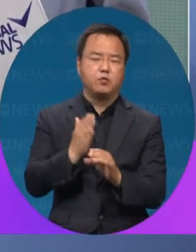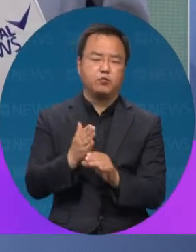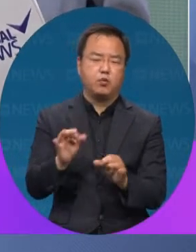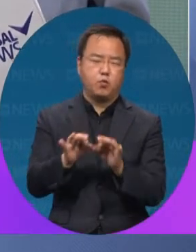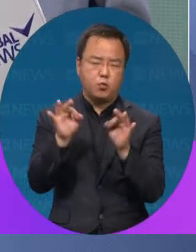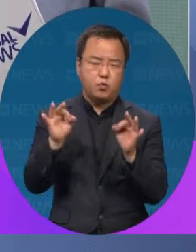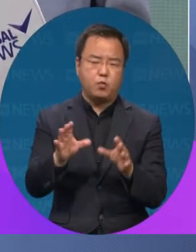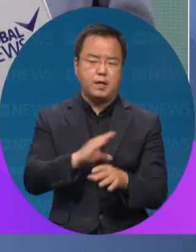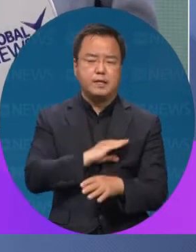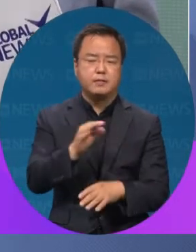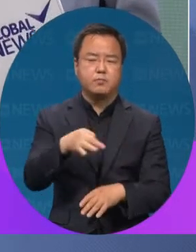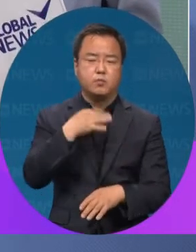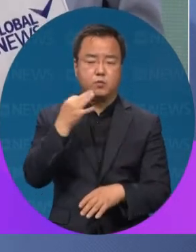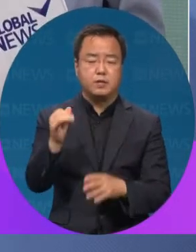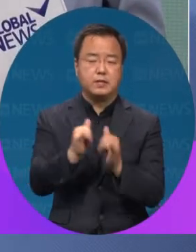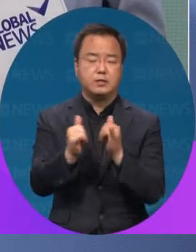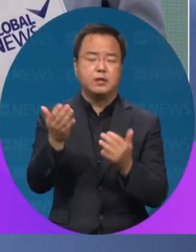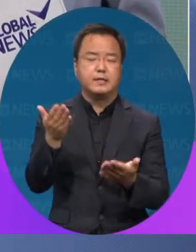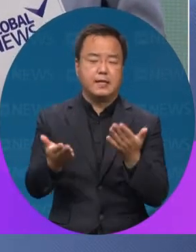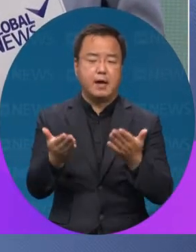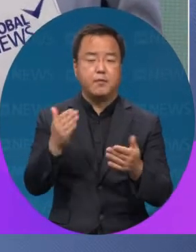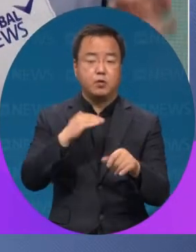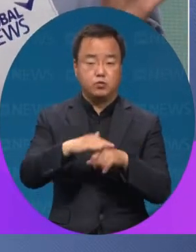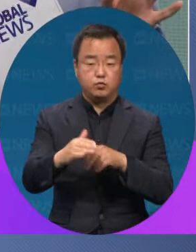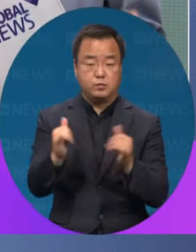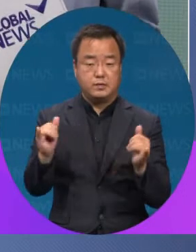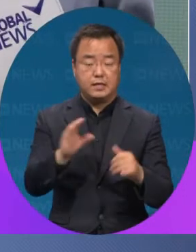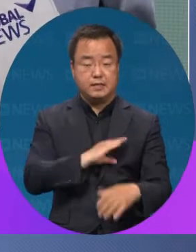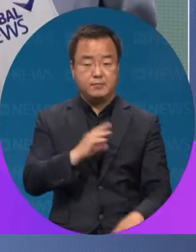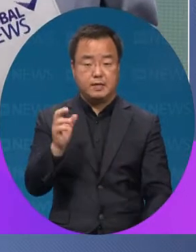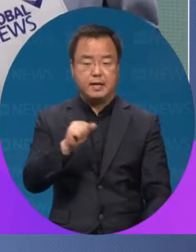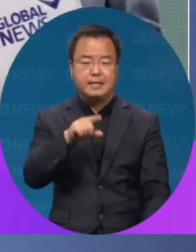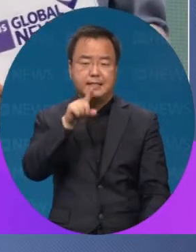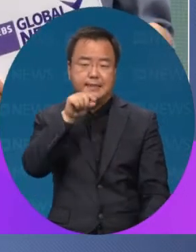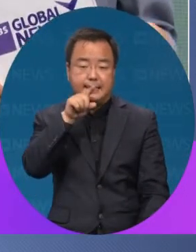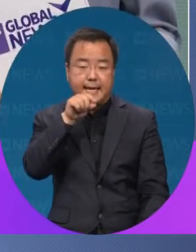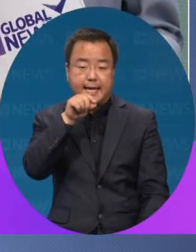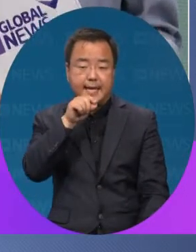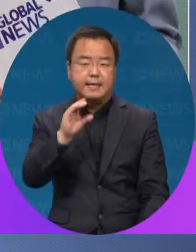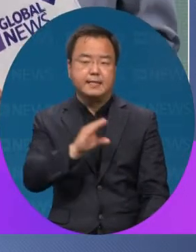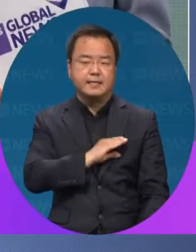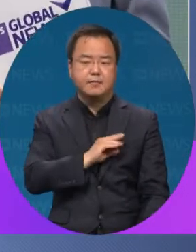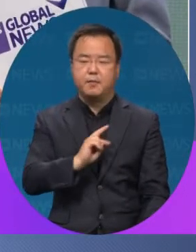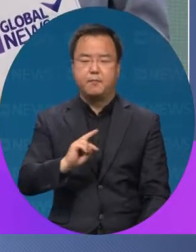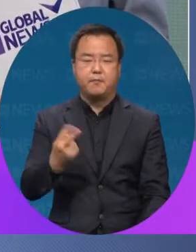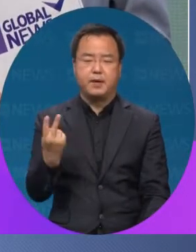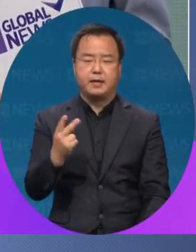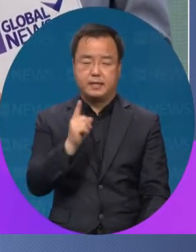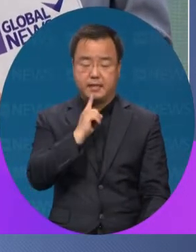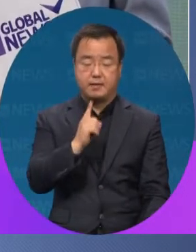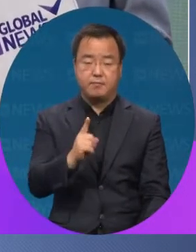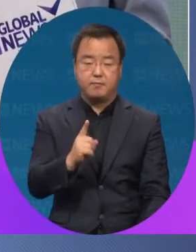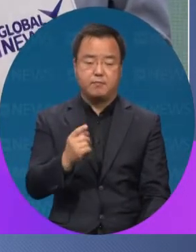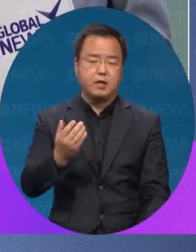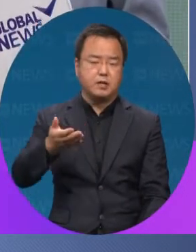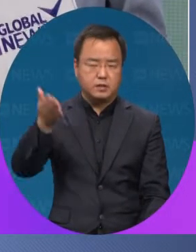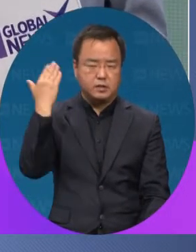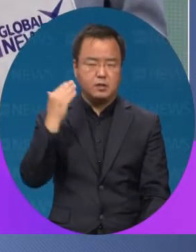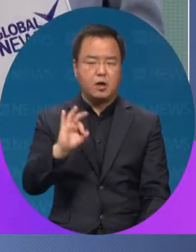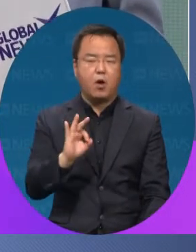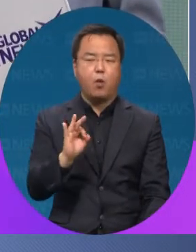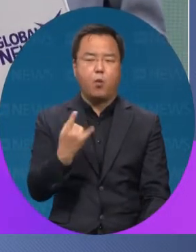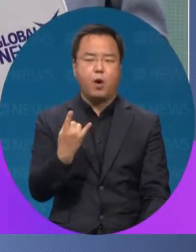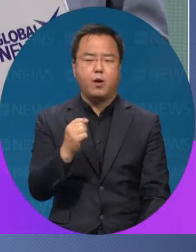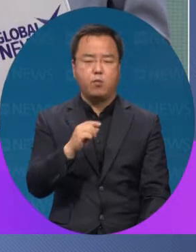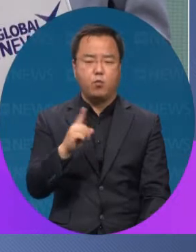인종차별 조이 자 이름을 딴 새 이름이 새롭게 바뀔 것이라고 전했습니다 그러면서 전 미국 외과 장애인인